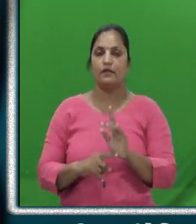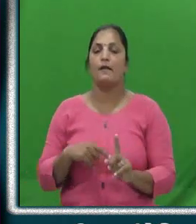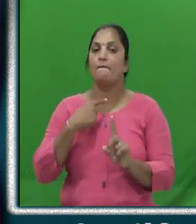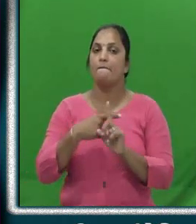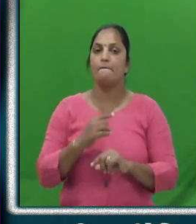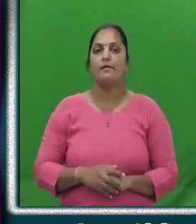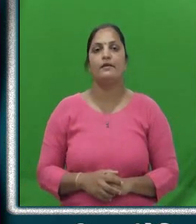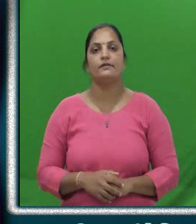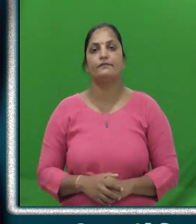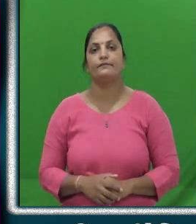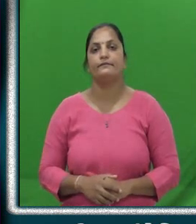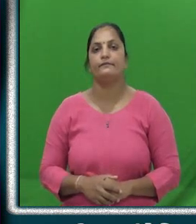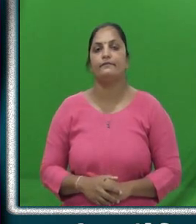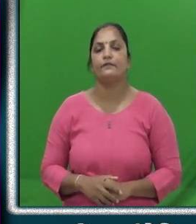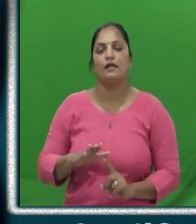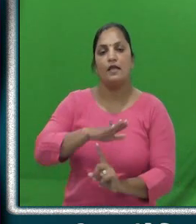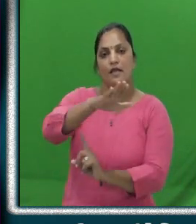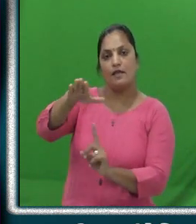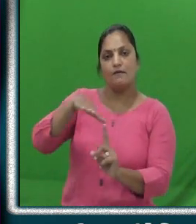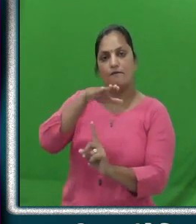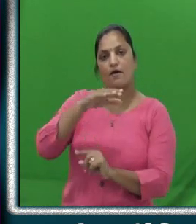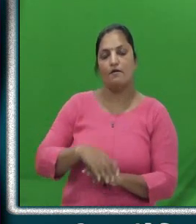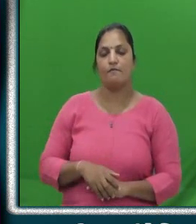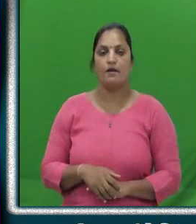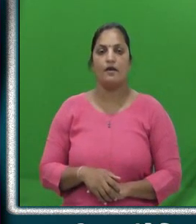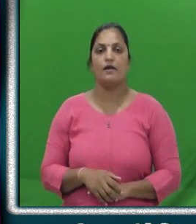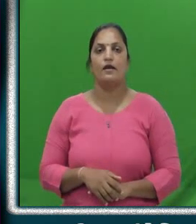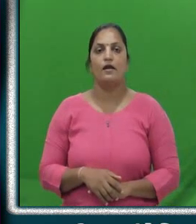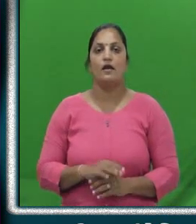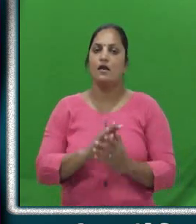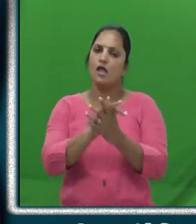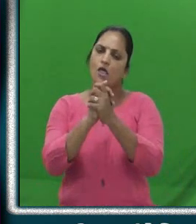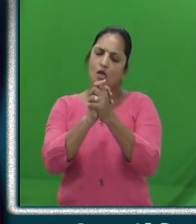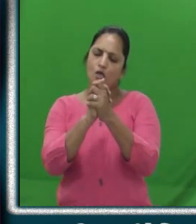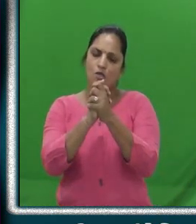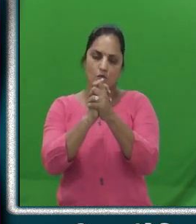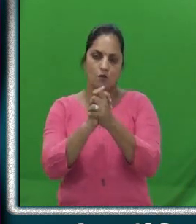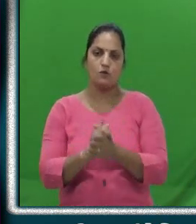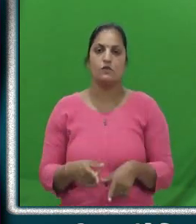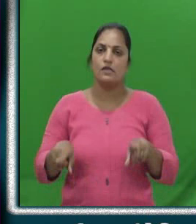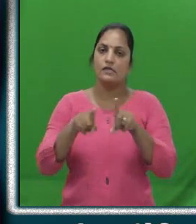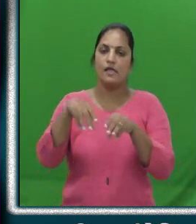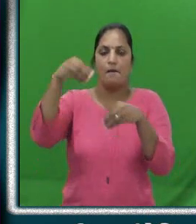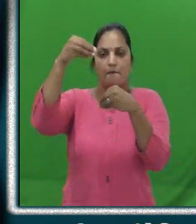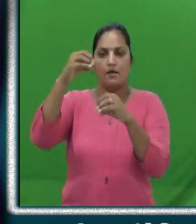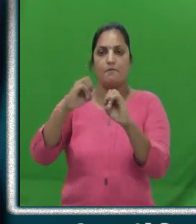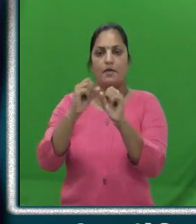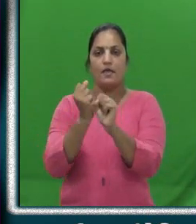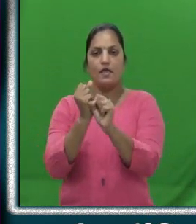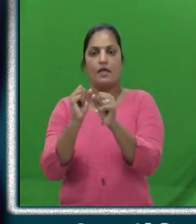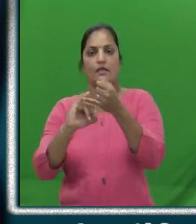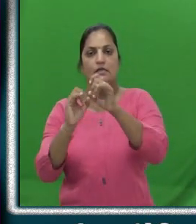પ્લેઝ અને બીજું પણ શું કરે છે? પર્યાવરણને સહાયક, પર્યાવરણની મિત્રતાવાળી કાગળની